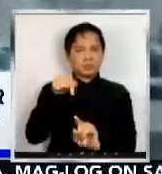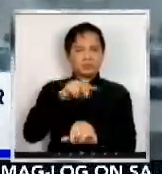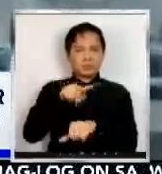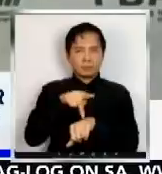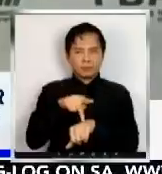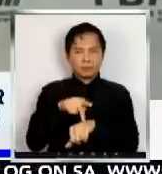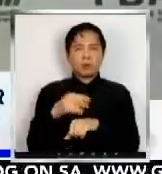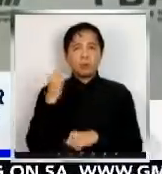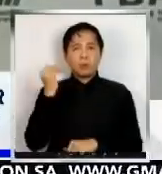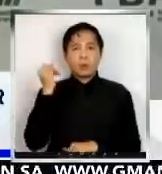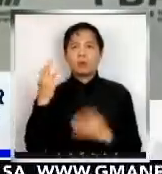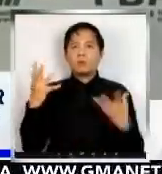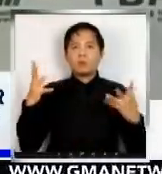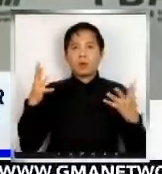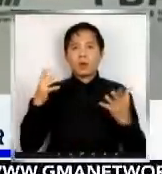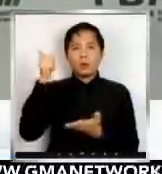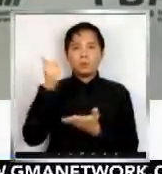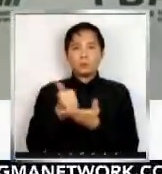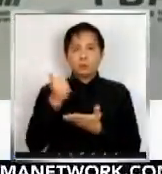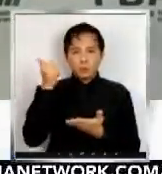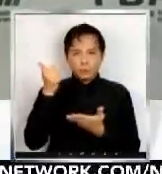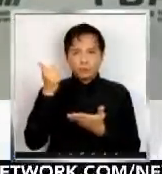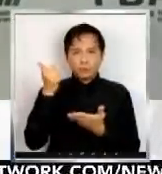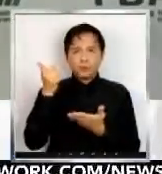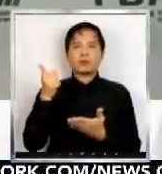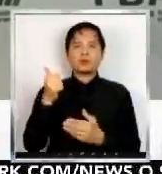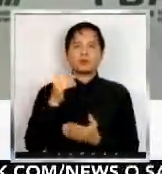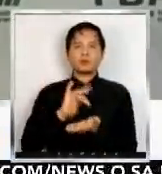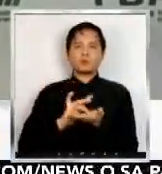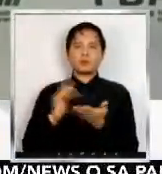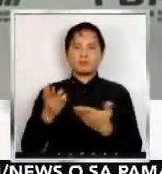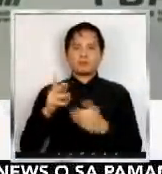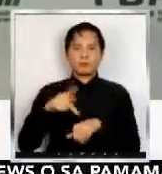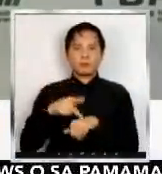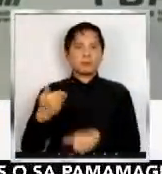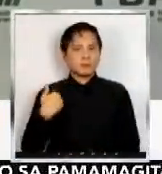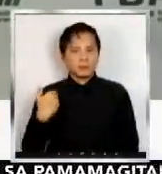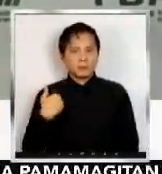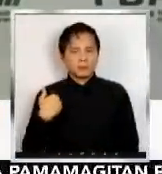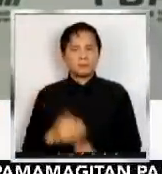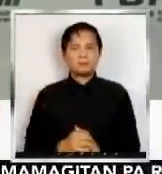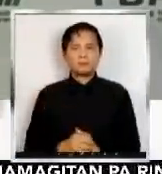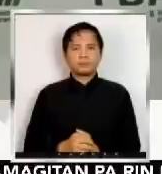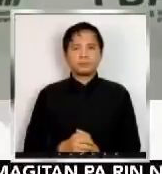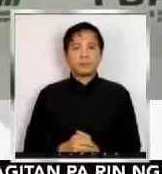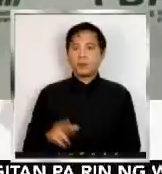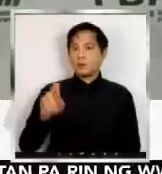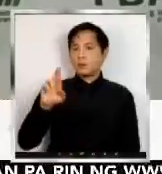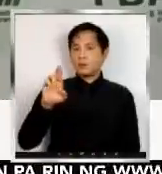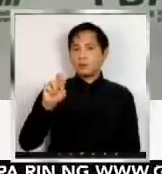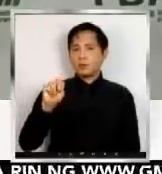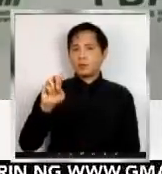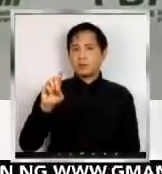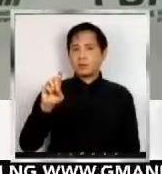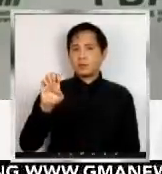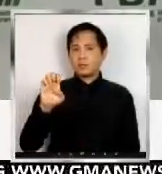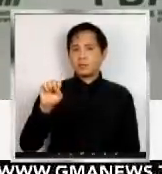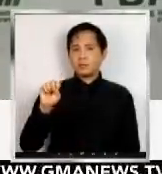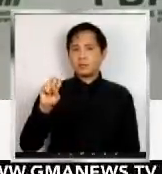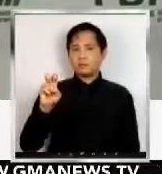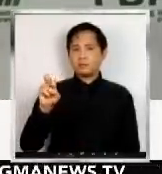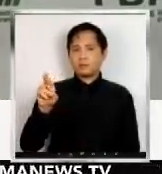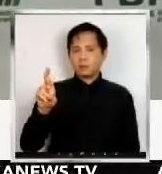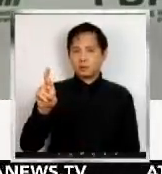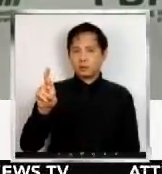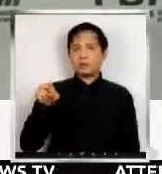Pilipinas. Bagong-bagong produkto ang remdesivir, no? Yung remdesivir was actually being developed